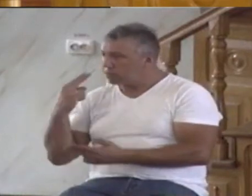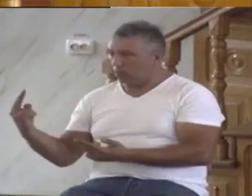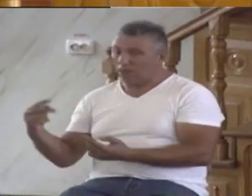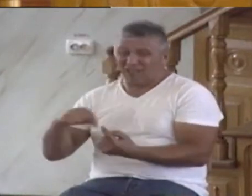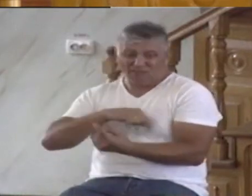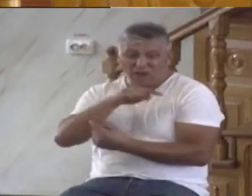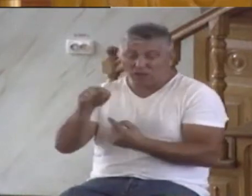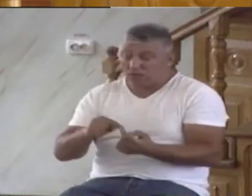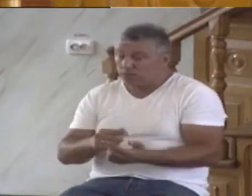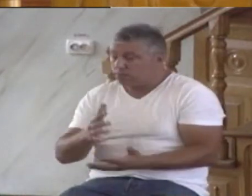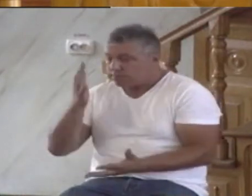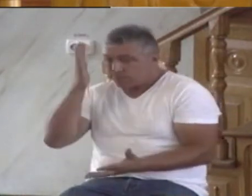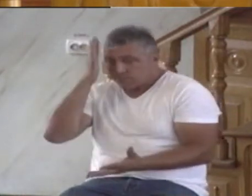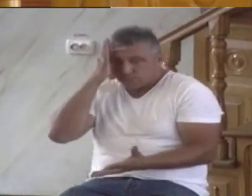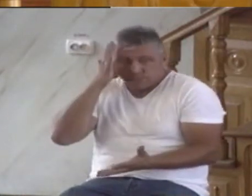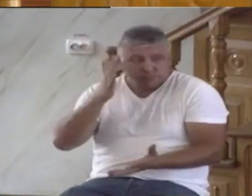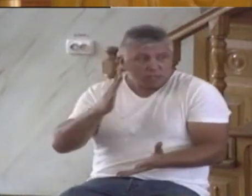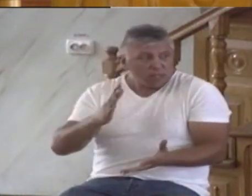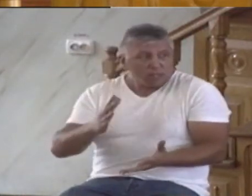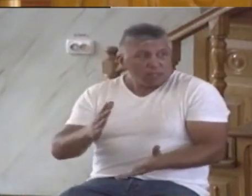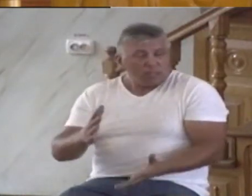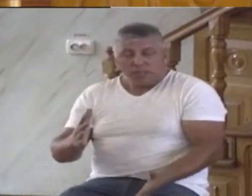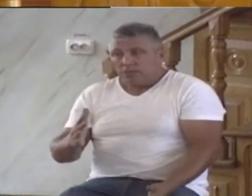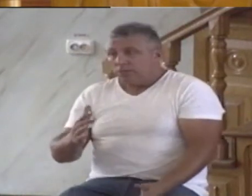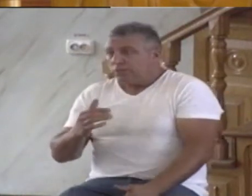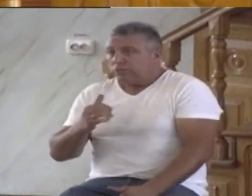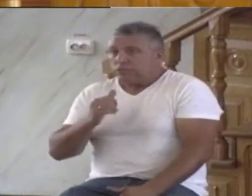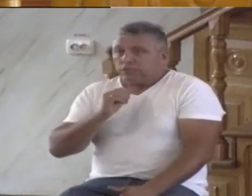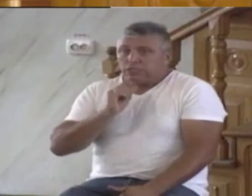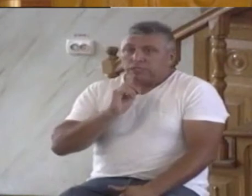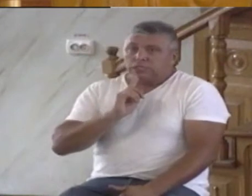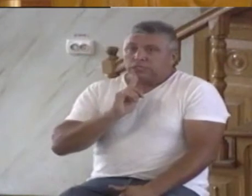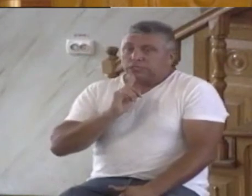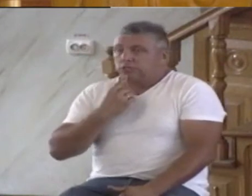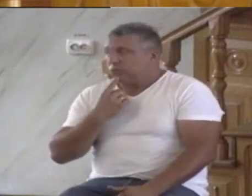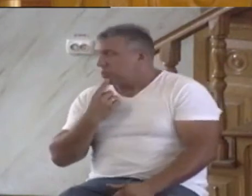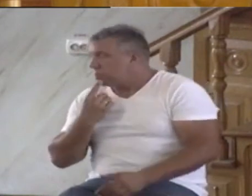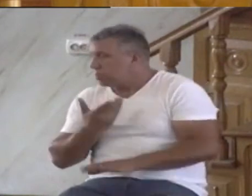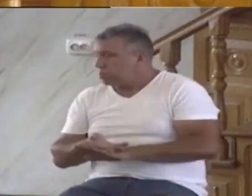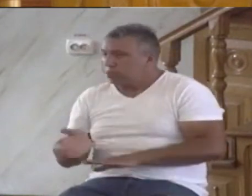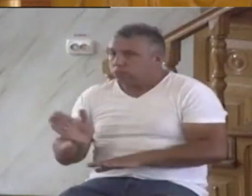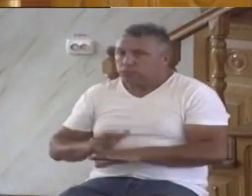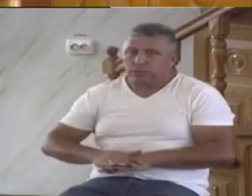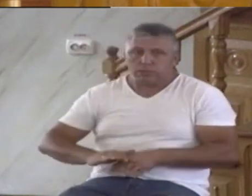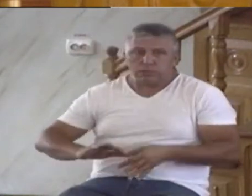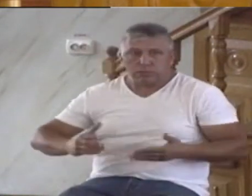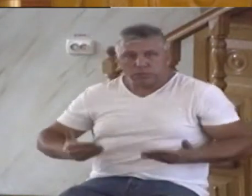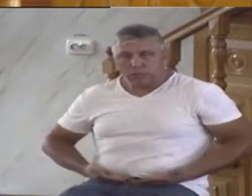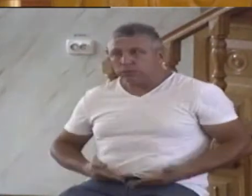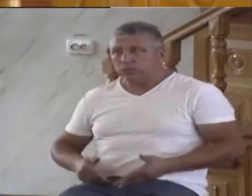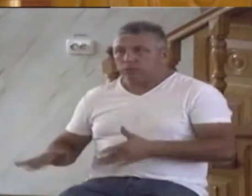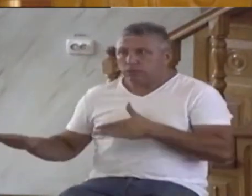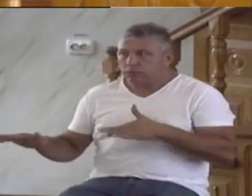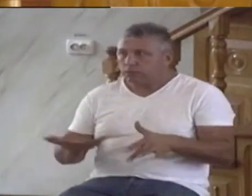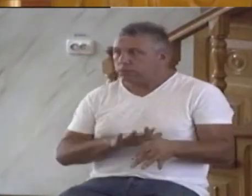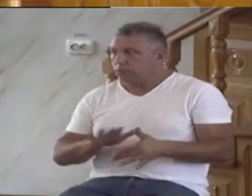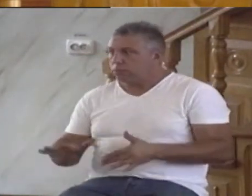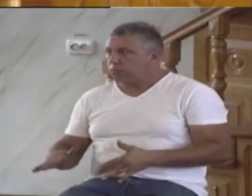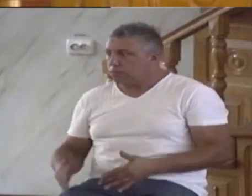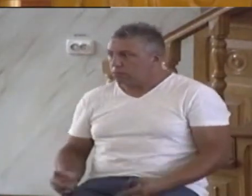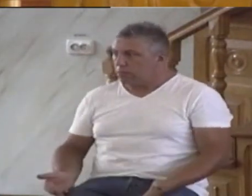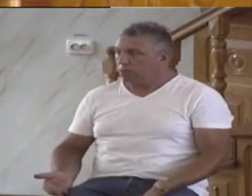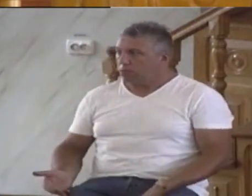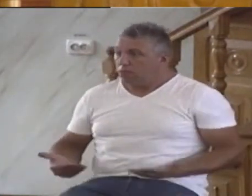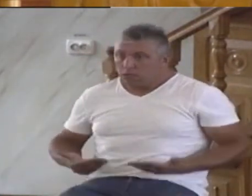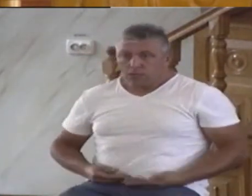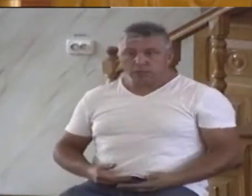положение, условия жизни и все более невыносимые обстоятельства его жизни. Он